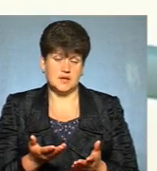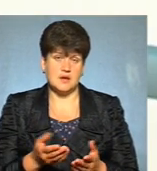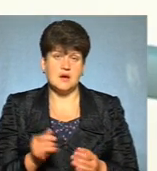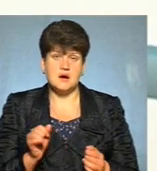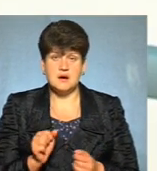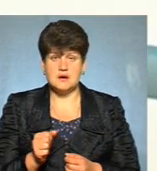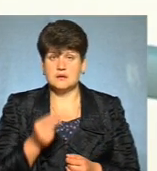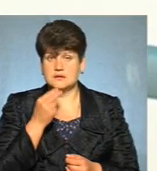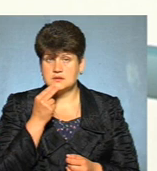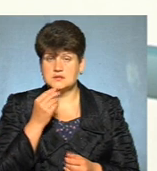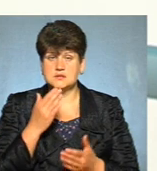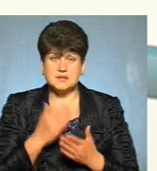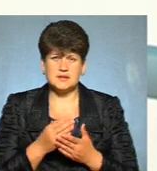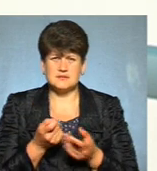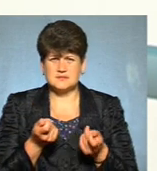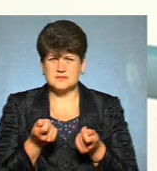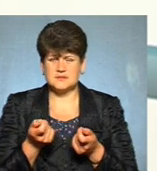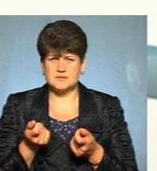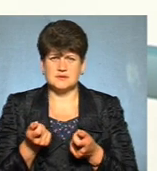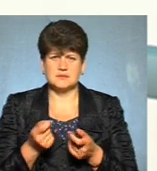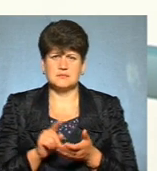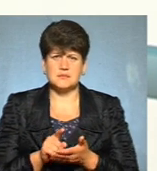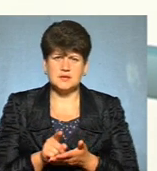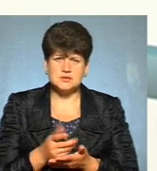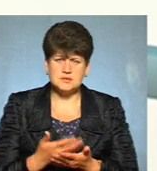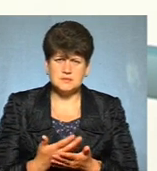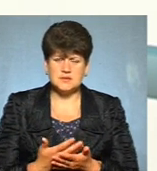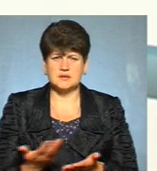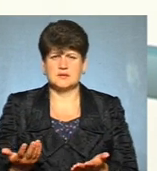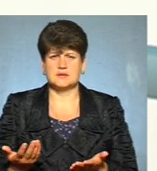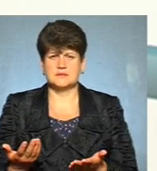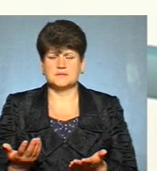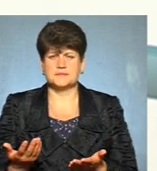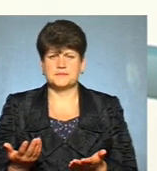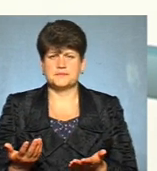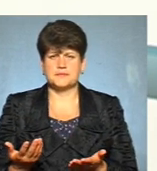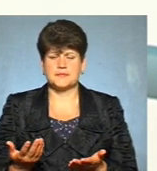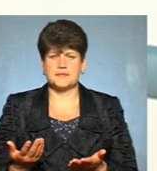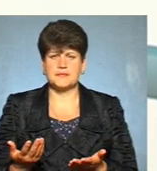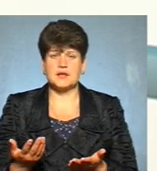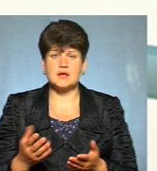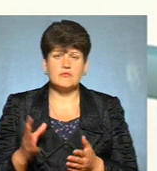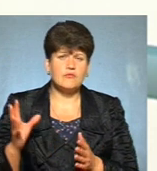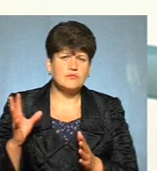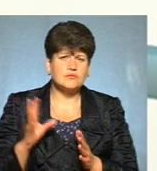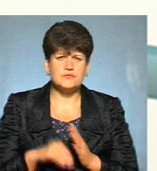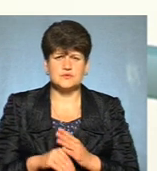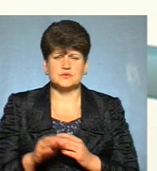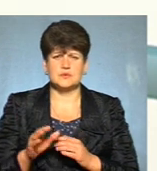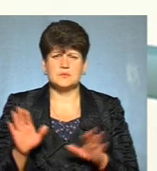в першу чергу, дрібні гризуни, мишовидні. І включаючи всіх